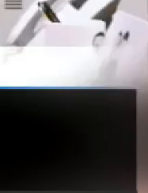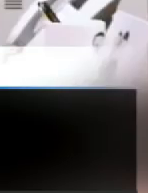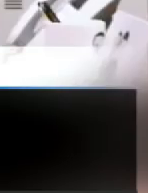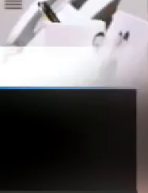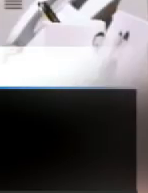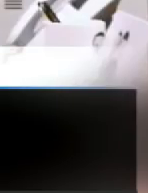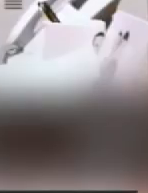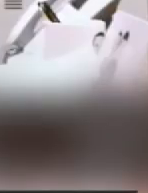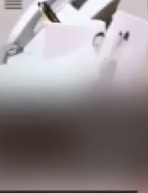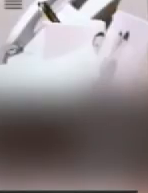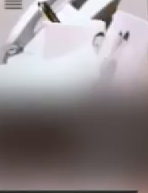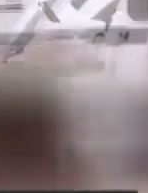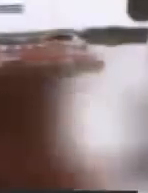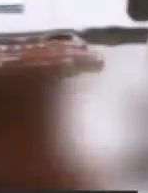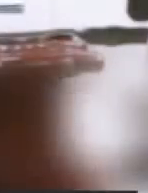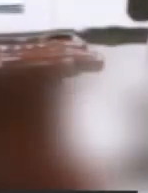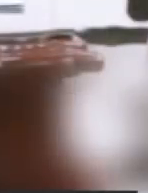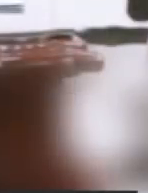아닌가. 이제 먹어요?